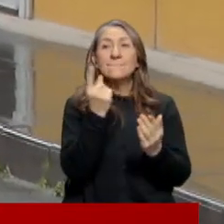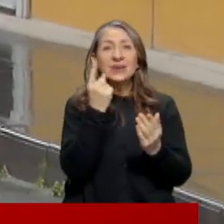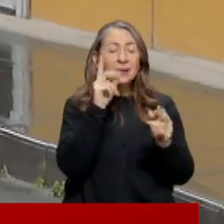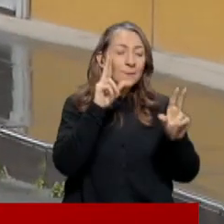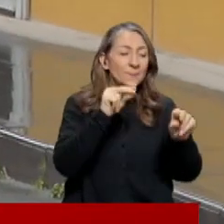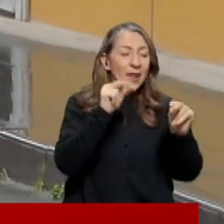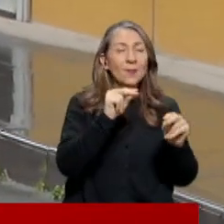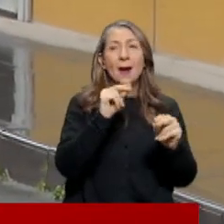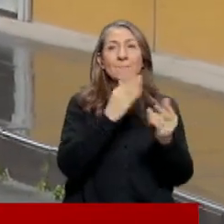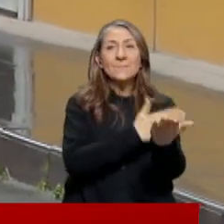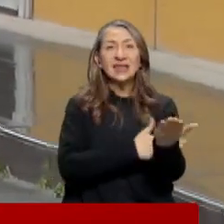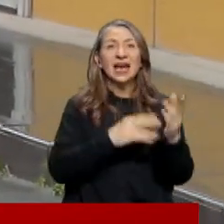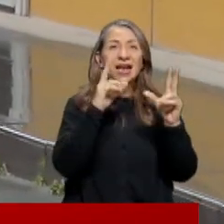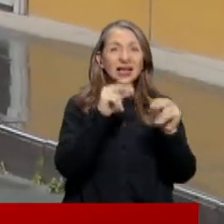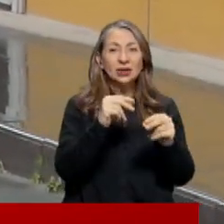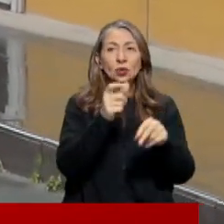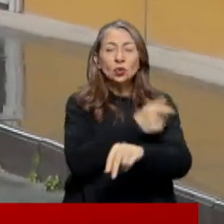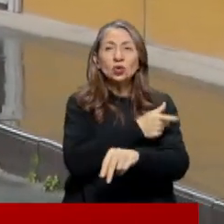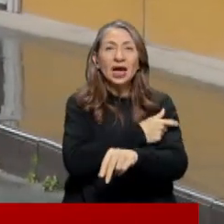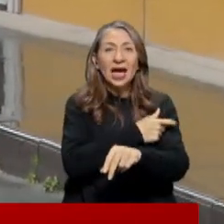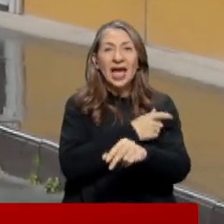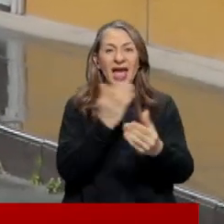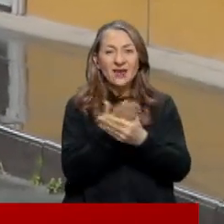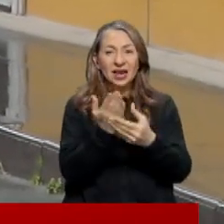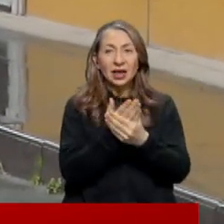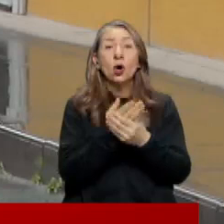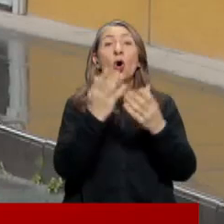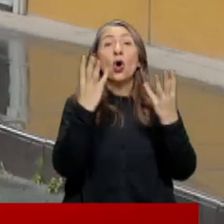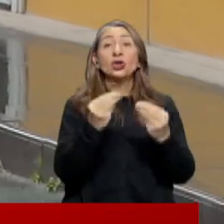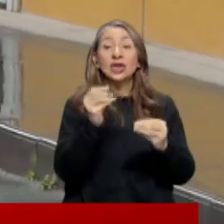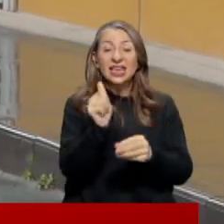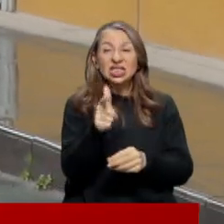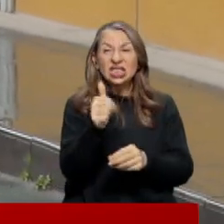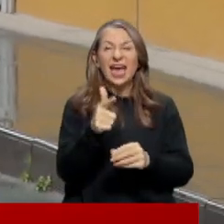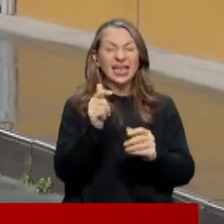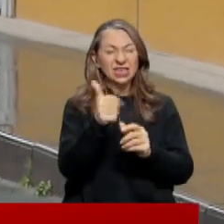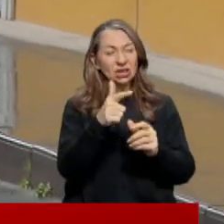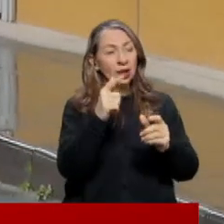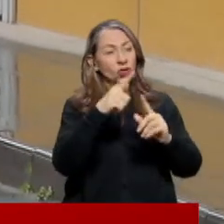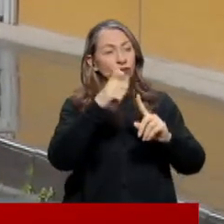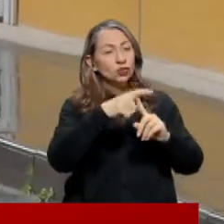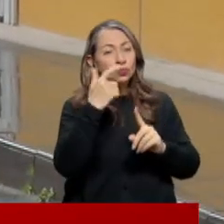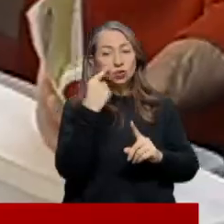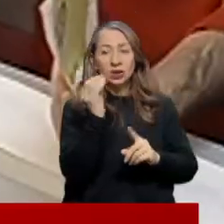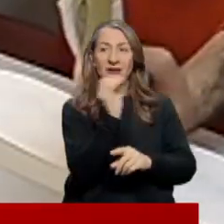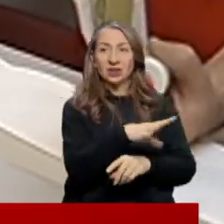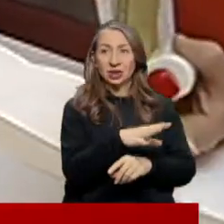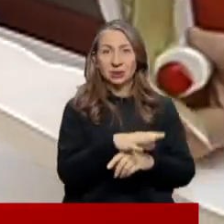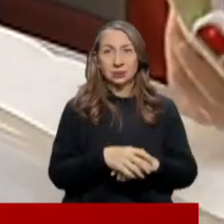barınma belgesiyle kaldıkları yurttan aldıkları evrakları bulundukları ilçedeki ilçe nüfus müdürlüğüne